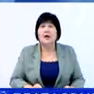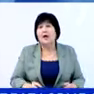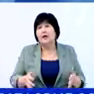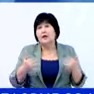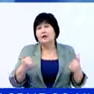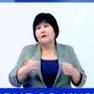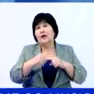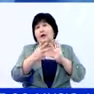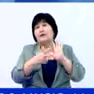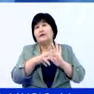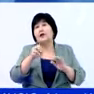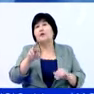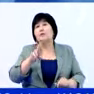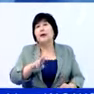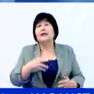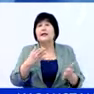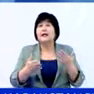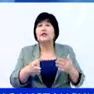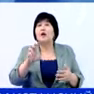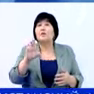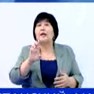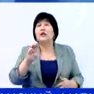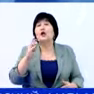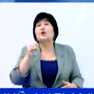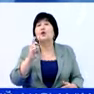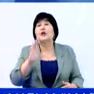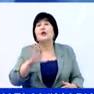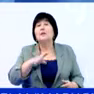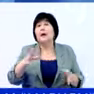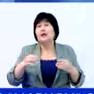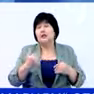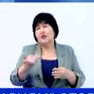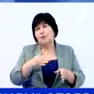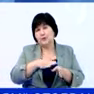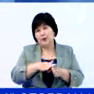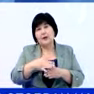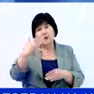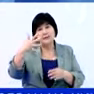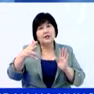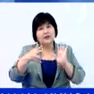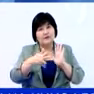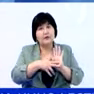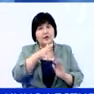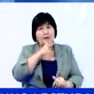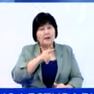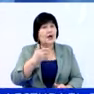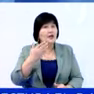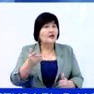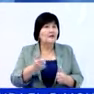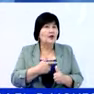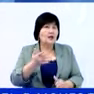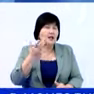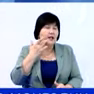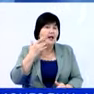Сегодня, 18 мая, если бы Батырхан Шукенов был с нами, ему бы исполнилось 58 лет. Его имя